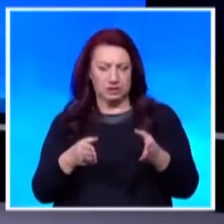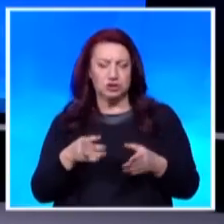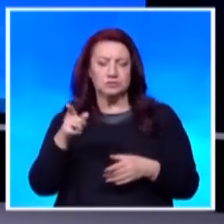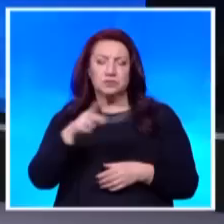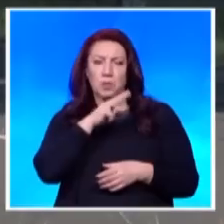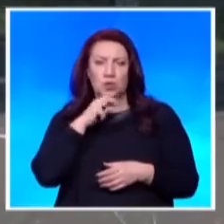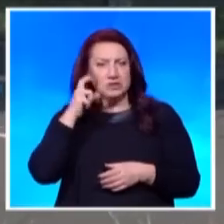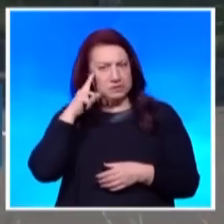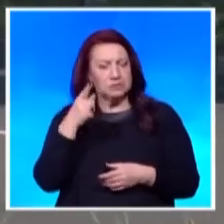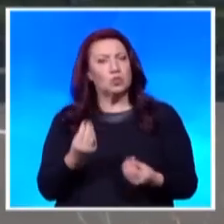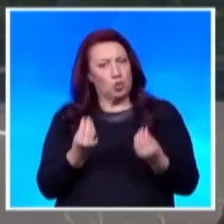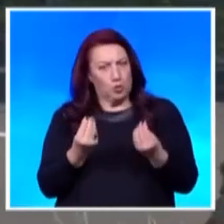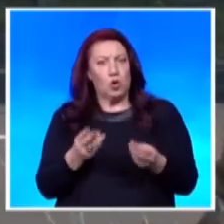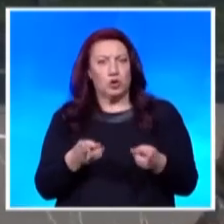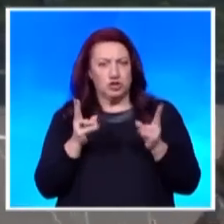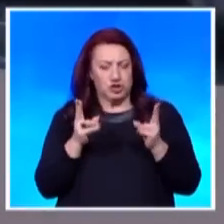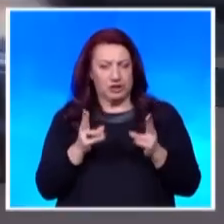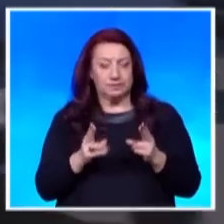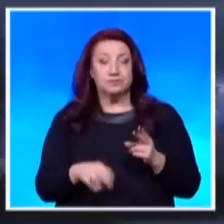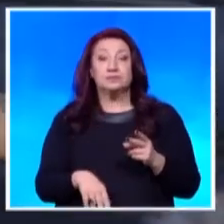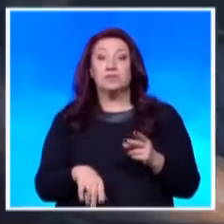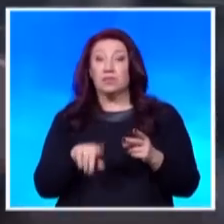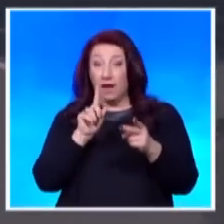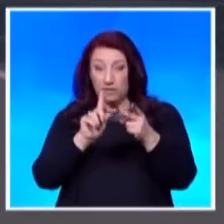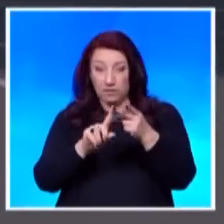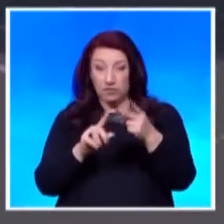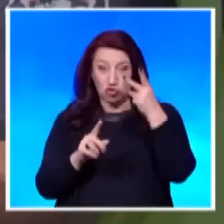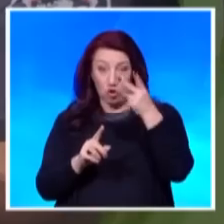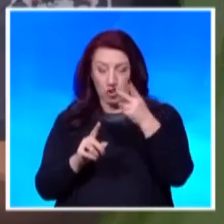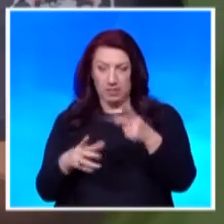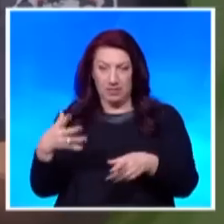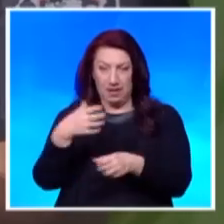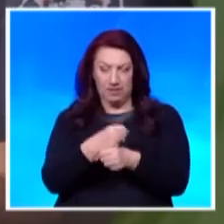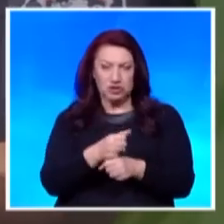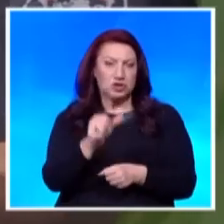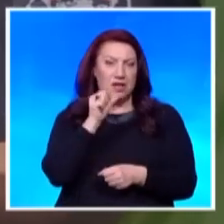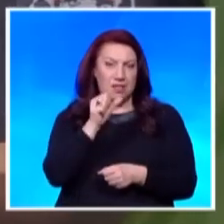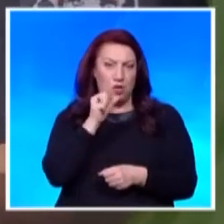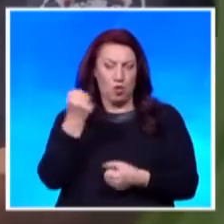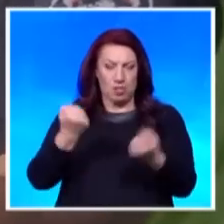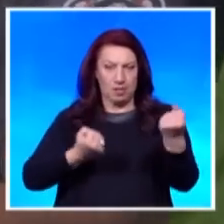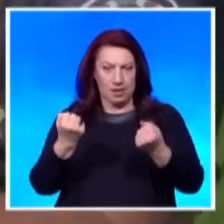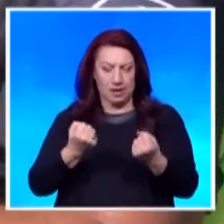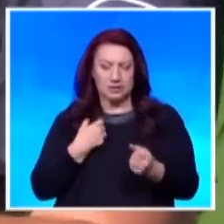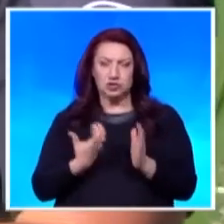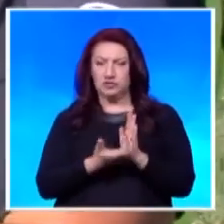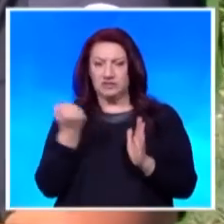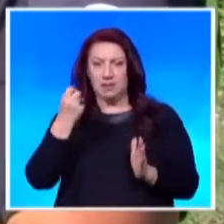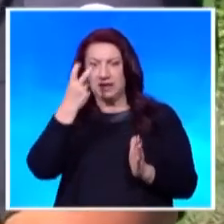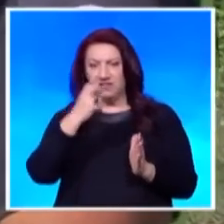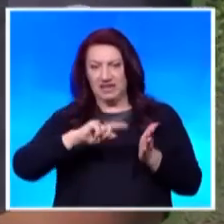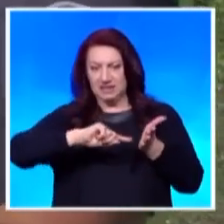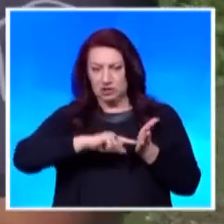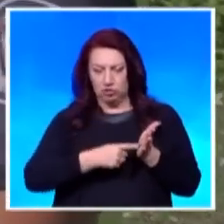глобите. За второ нарушение след употреба на алкохол ще се отнемат 20 точки, а не 15. За отказ от проверка